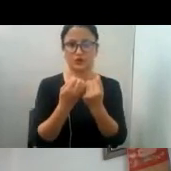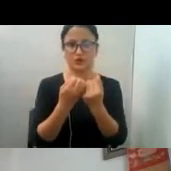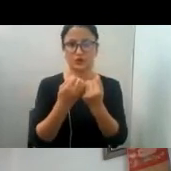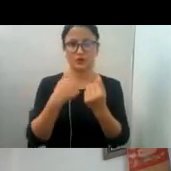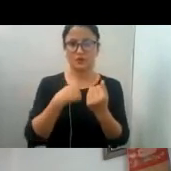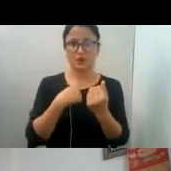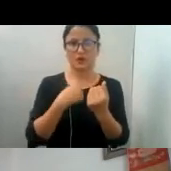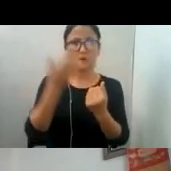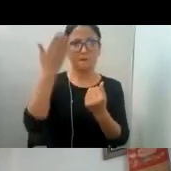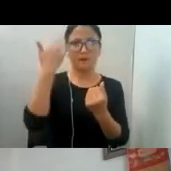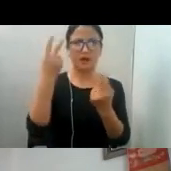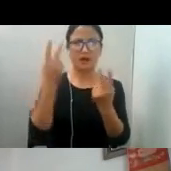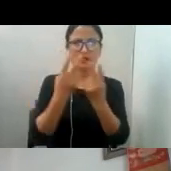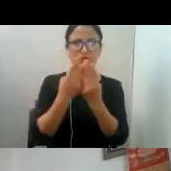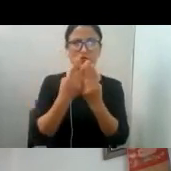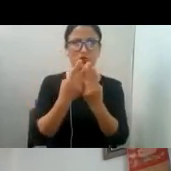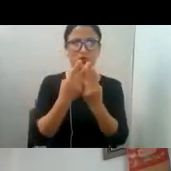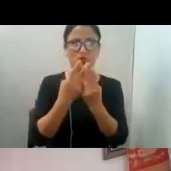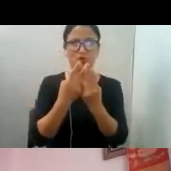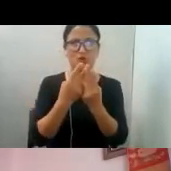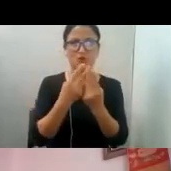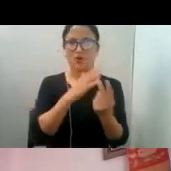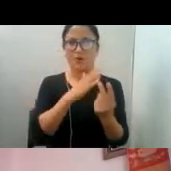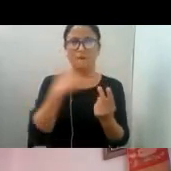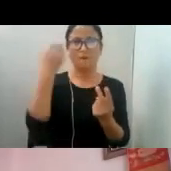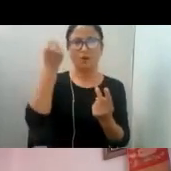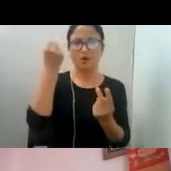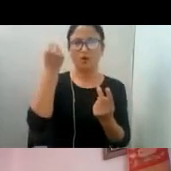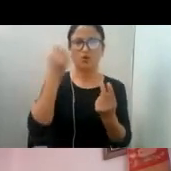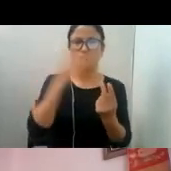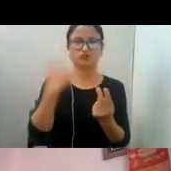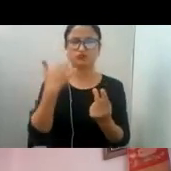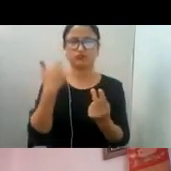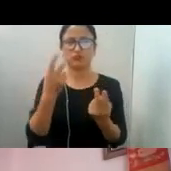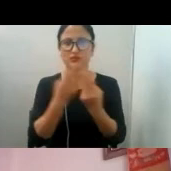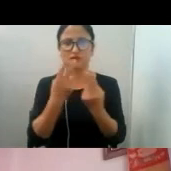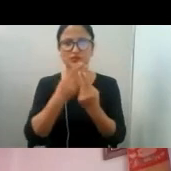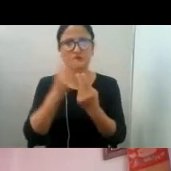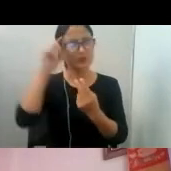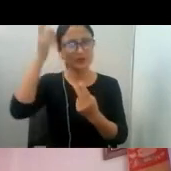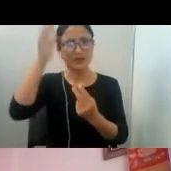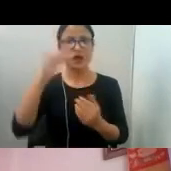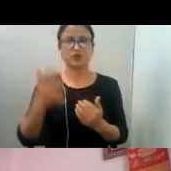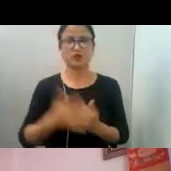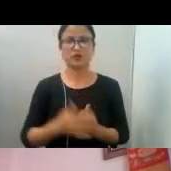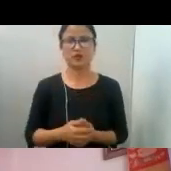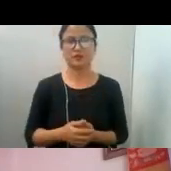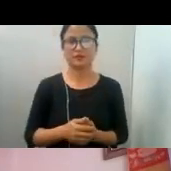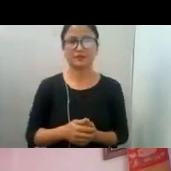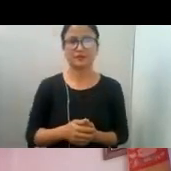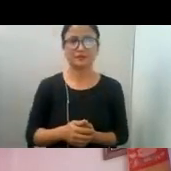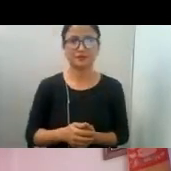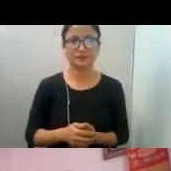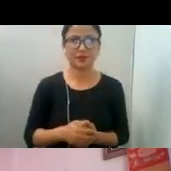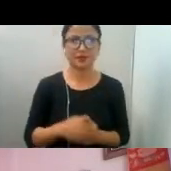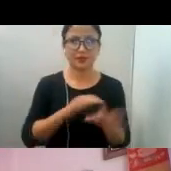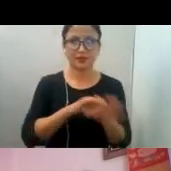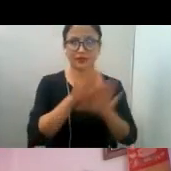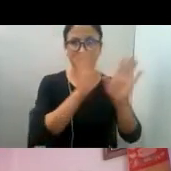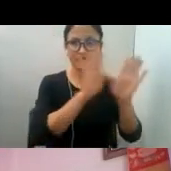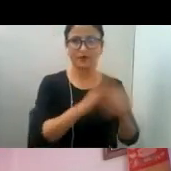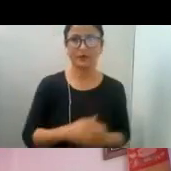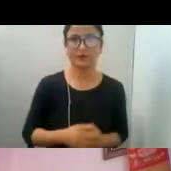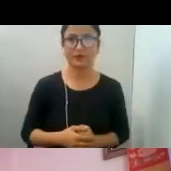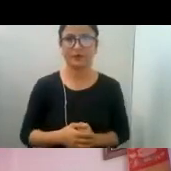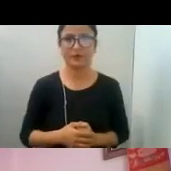त्यस्तो पहिलाको जस्तो त्यस्तो मरौँ मरौँ जस्तो समस्याहरू त्यस्तो छैन. हस् थ्याङ्क यू सो मच